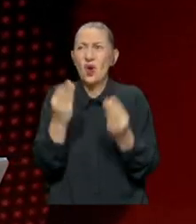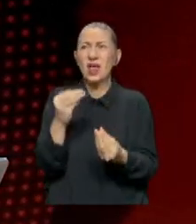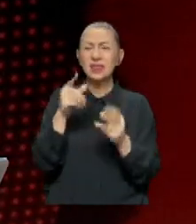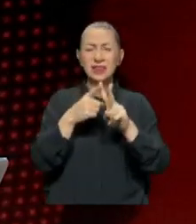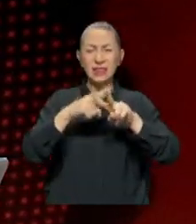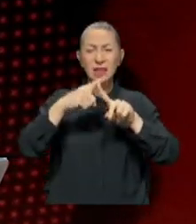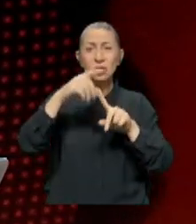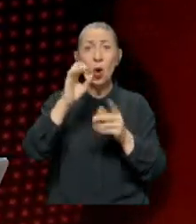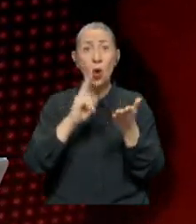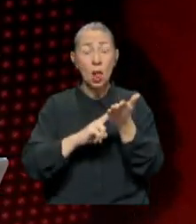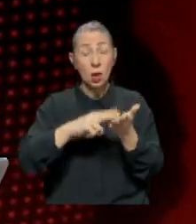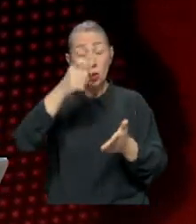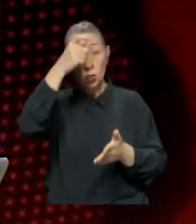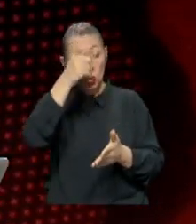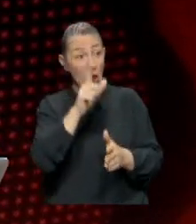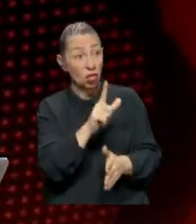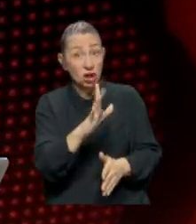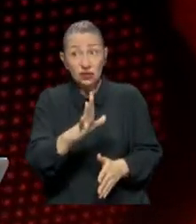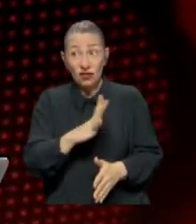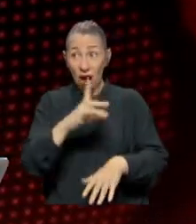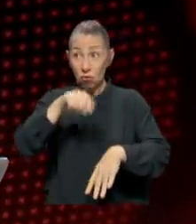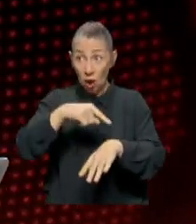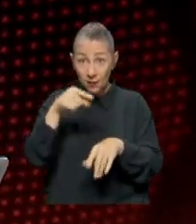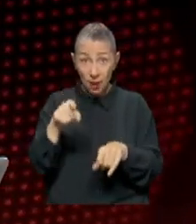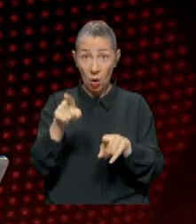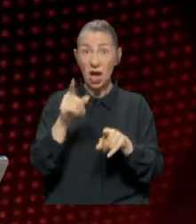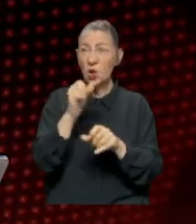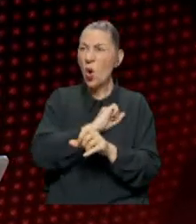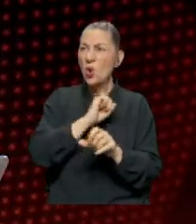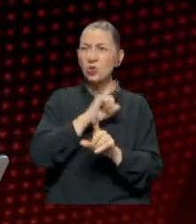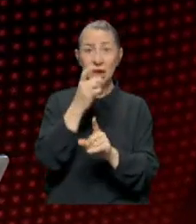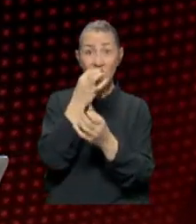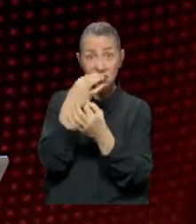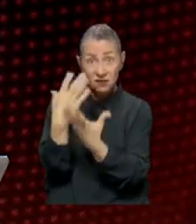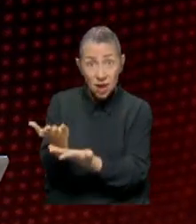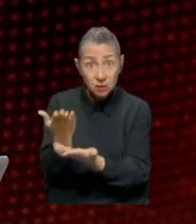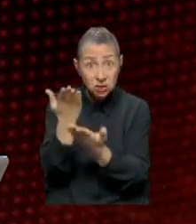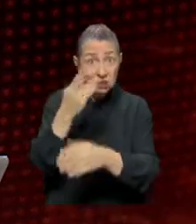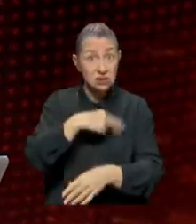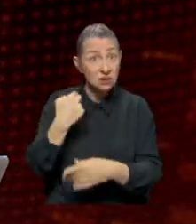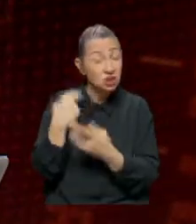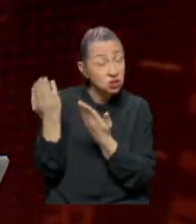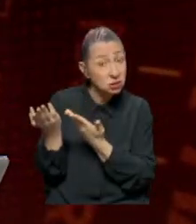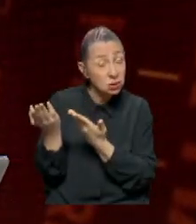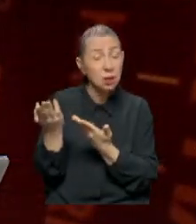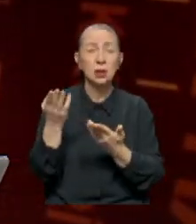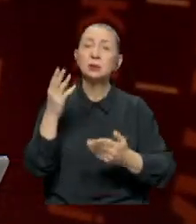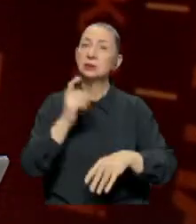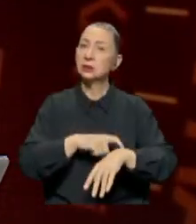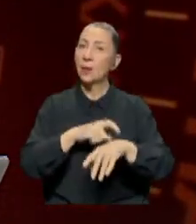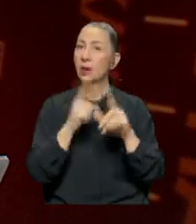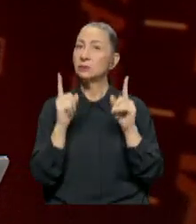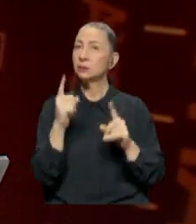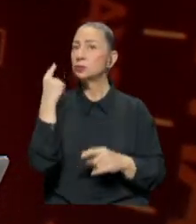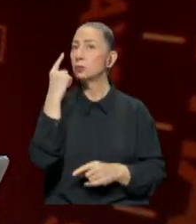NATO üyeliği konusunda Türkiye'ye ihtiyacı olduğu bir dönemde böyle korkunç bir provokasyona izin vermesi İsveç'in. Zamanlamayı